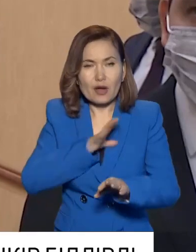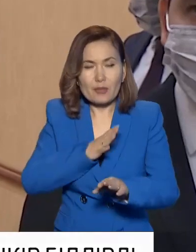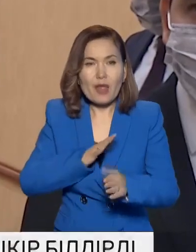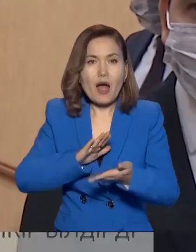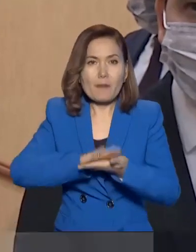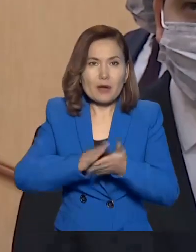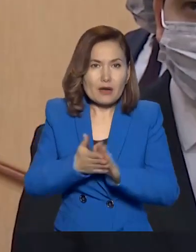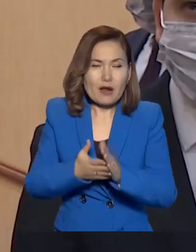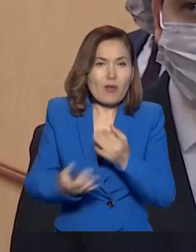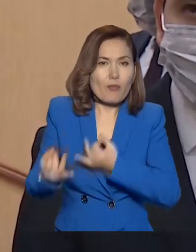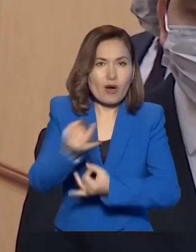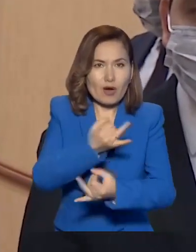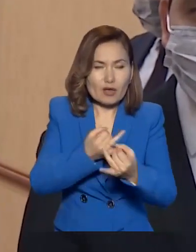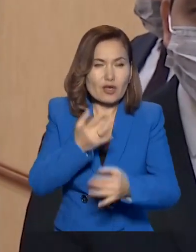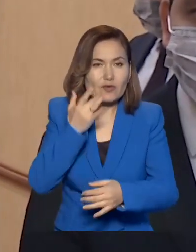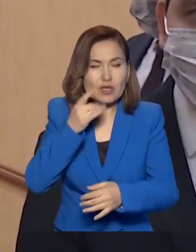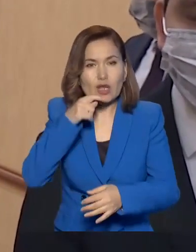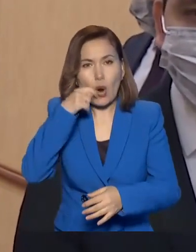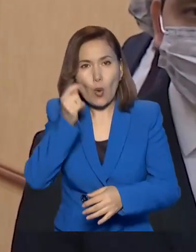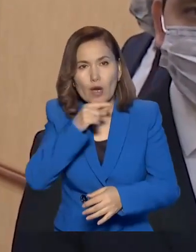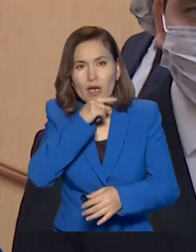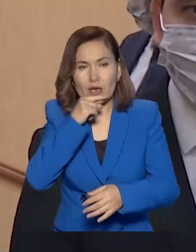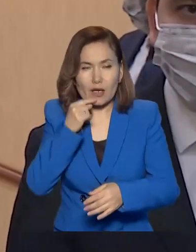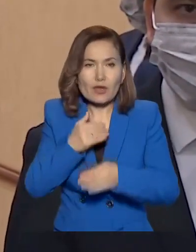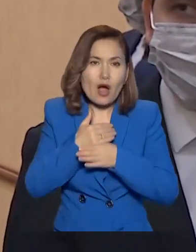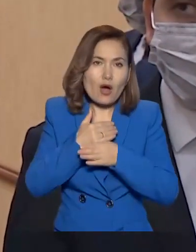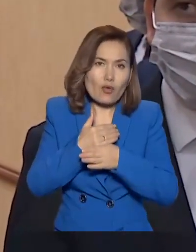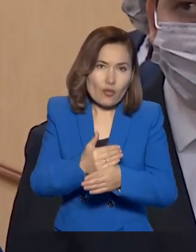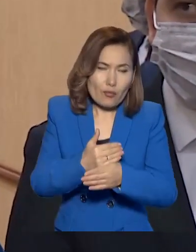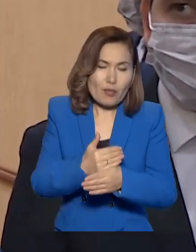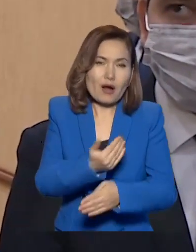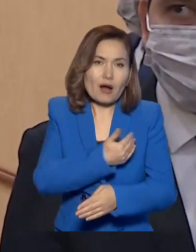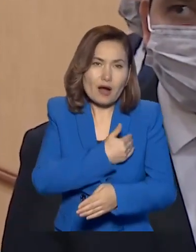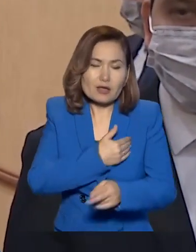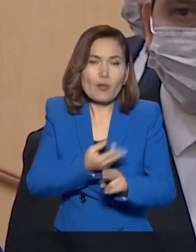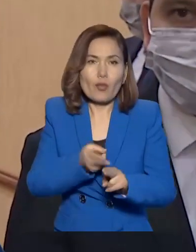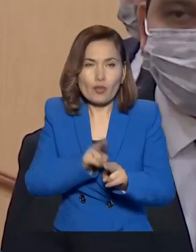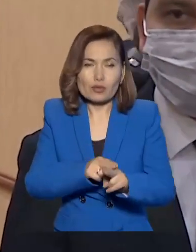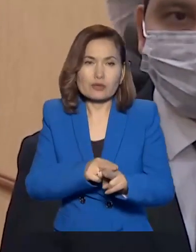келіссөз жүргізуге қатысты көмек көрсете аламыз, яғни осыған тиісті алаңды ұсына аламыз.